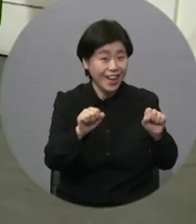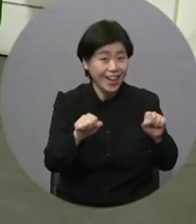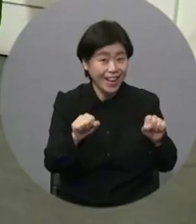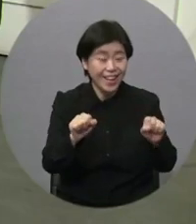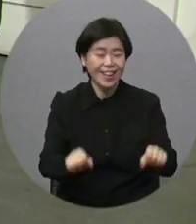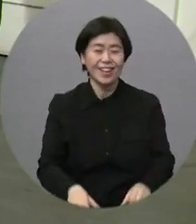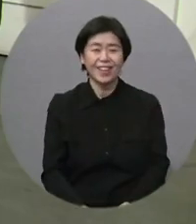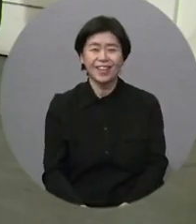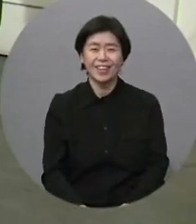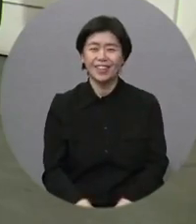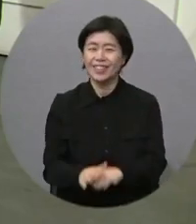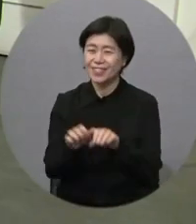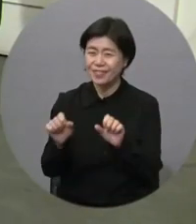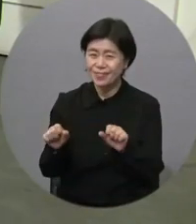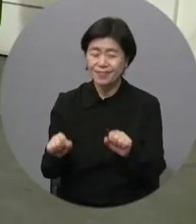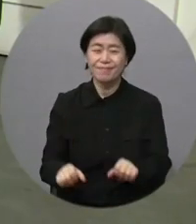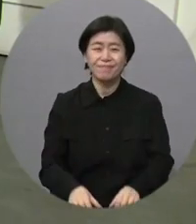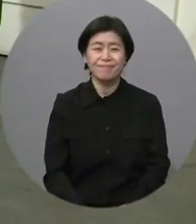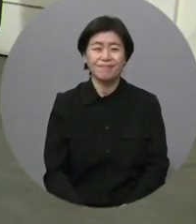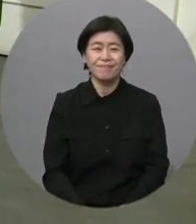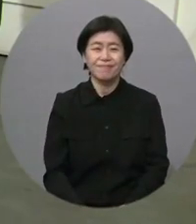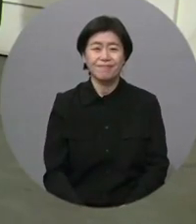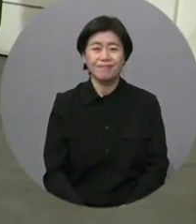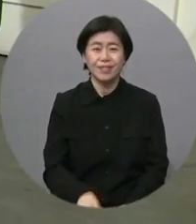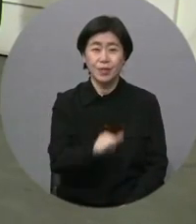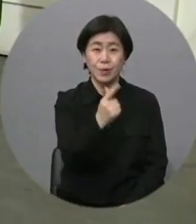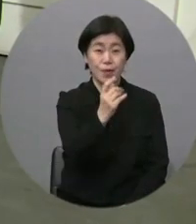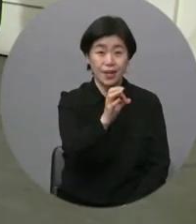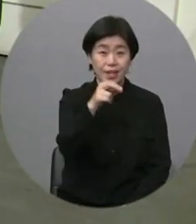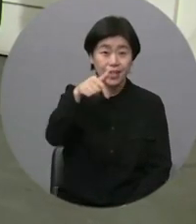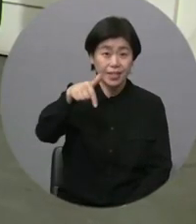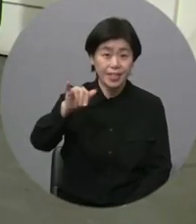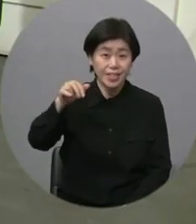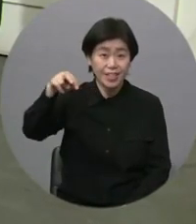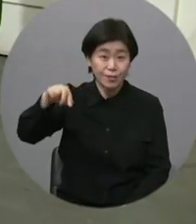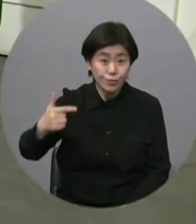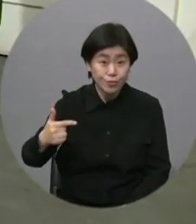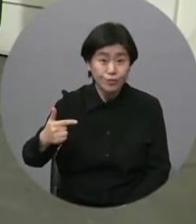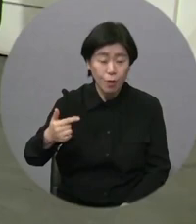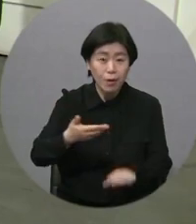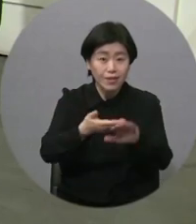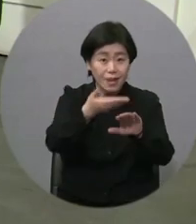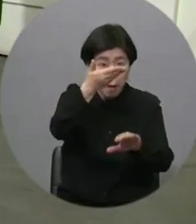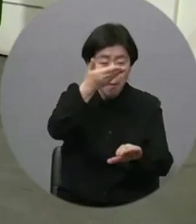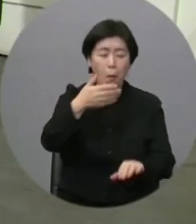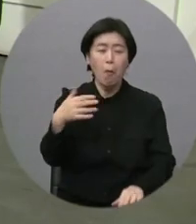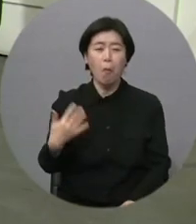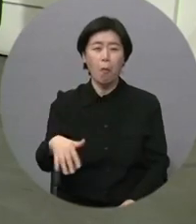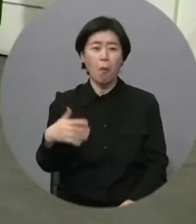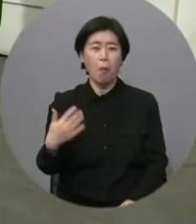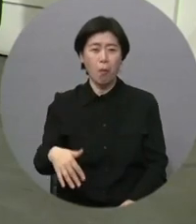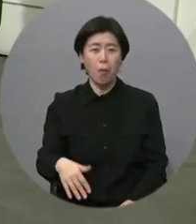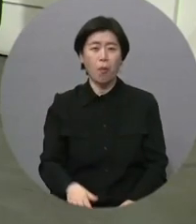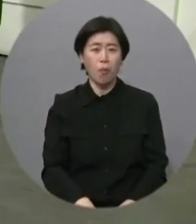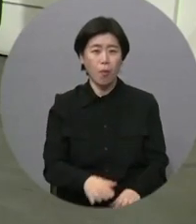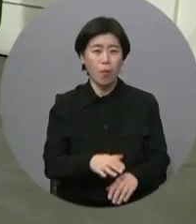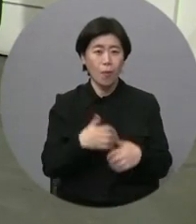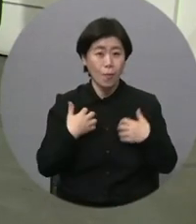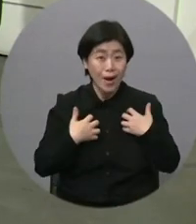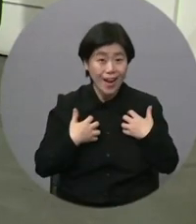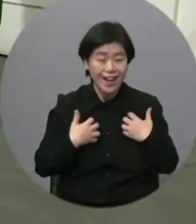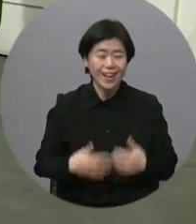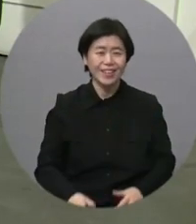안녕하세요. 네. 어머, 황기순 선배님이. 어머, 네. 이게 웬일이에요? 야, 반갑습니다.